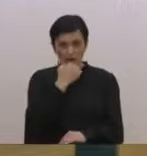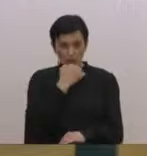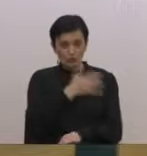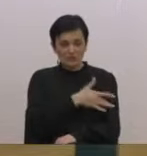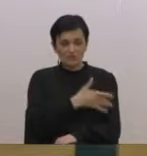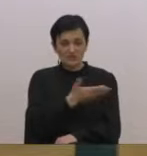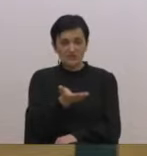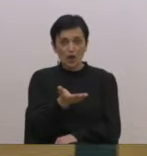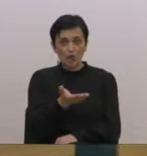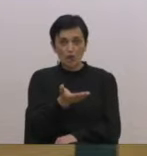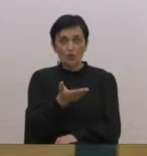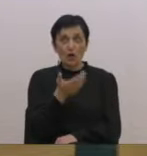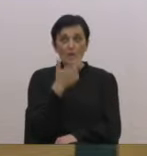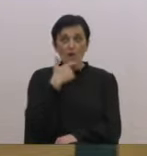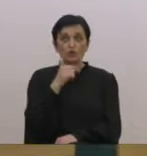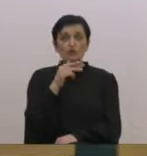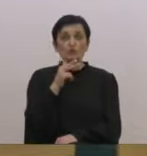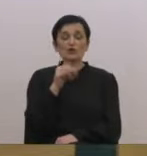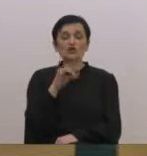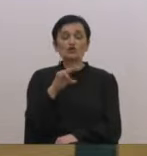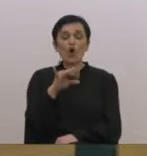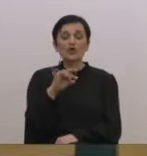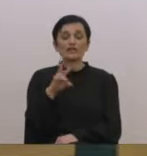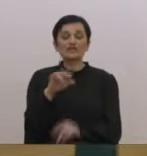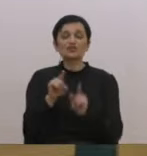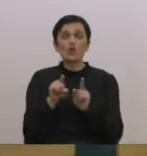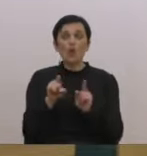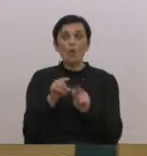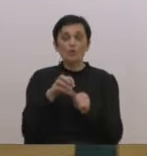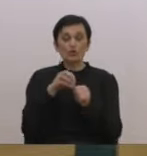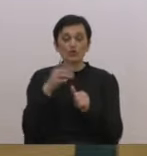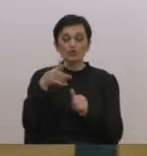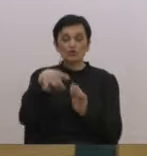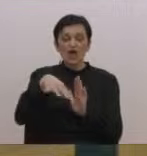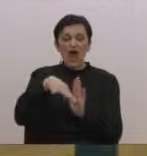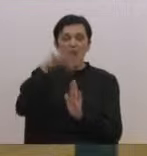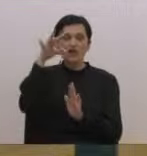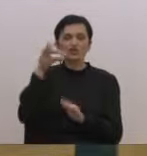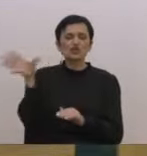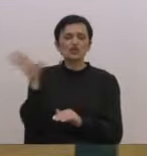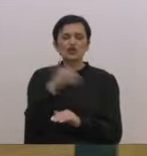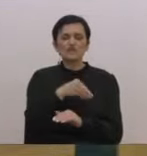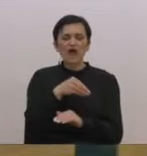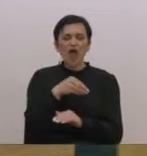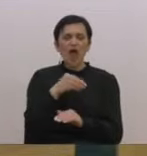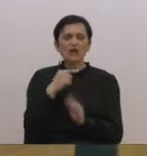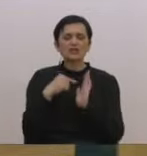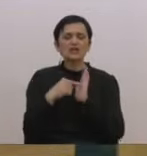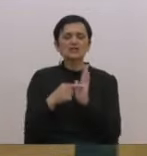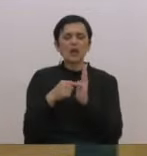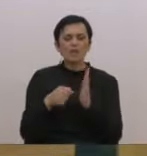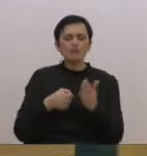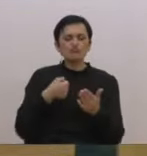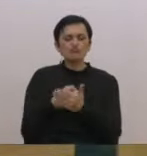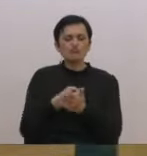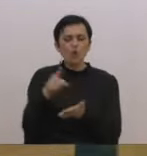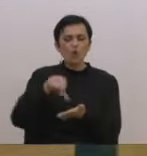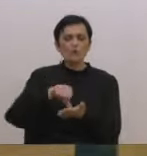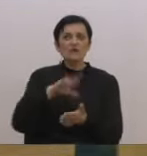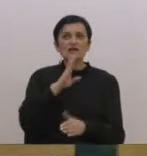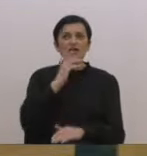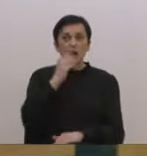და ალბათ ბატონი ფრიდონინჯია ოპოზიციის ლიდერად უნდა აირჩიოთ, რომ ყველა დებატებს ესრება ბოლომდე და ქავატონიანეს